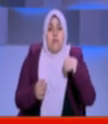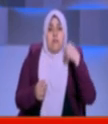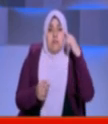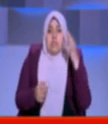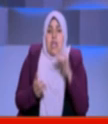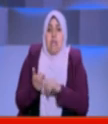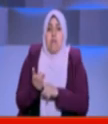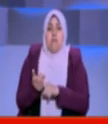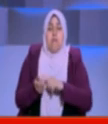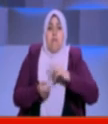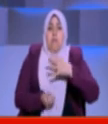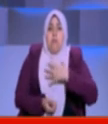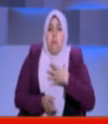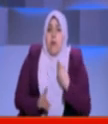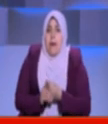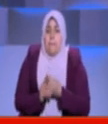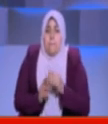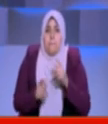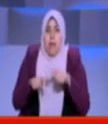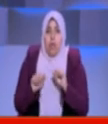الأطراف الإقليمية الوازنة في الساحة العراقية؟